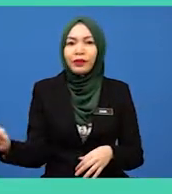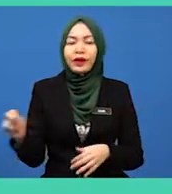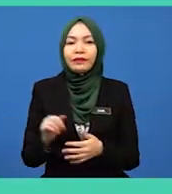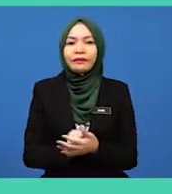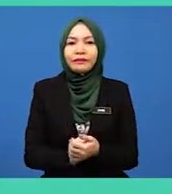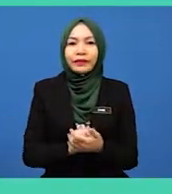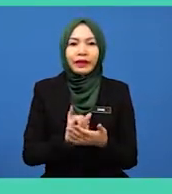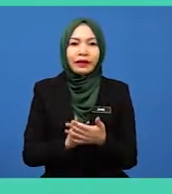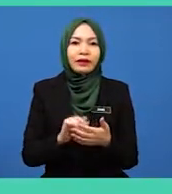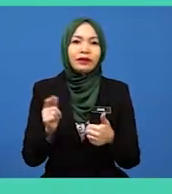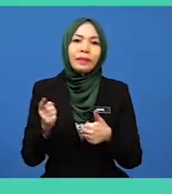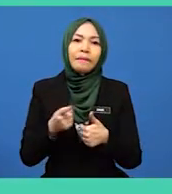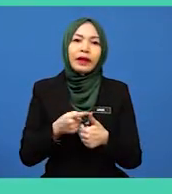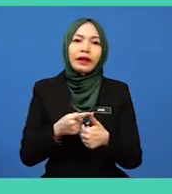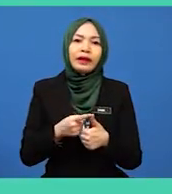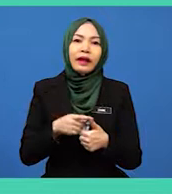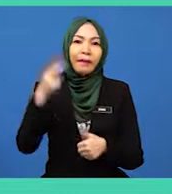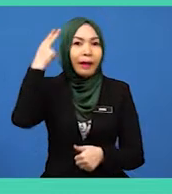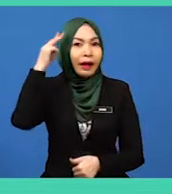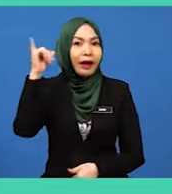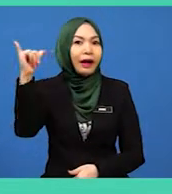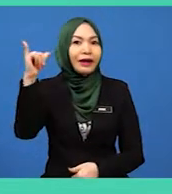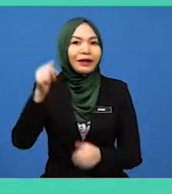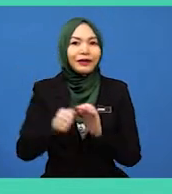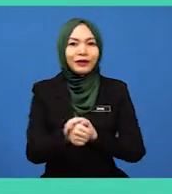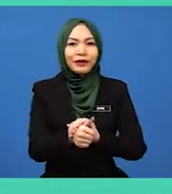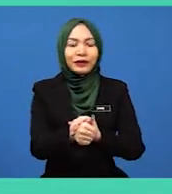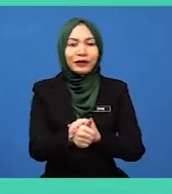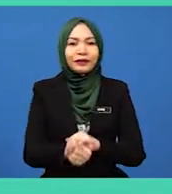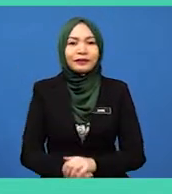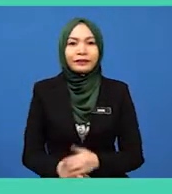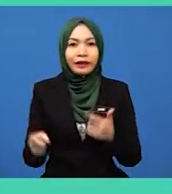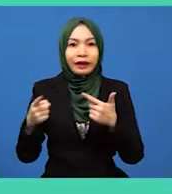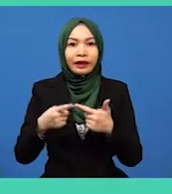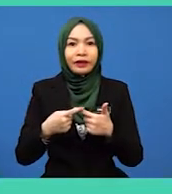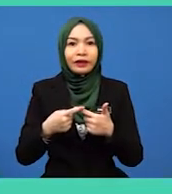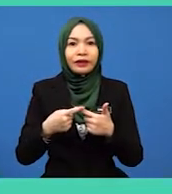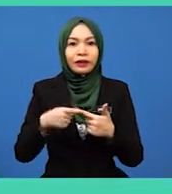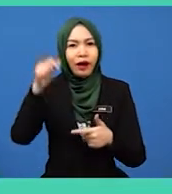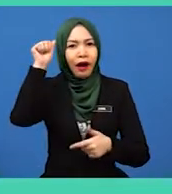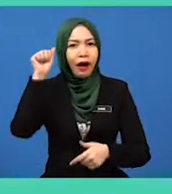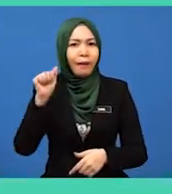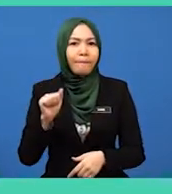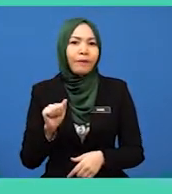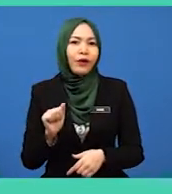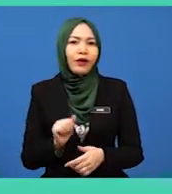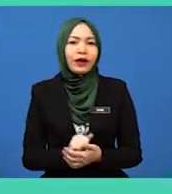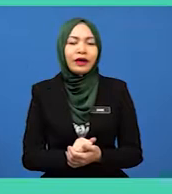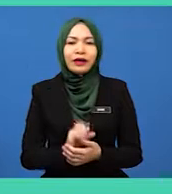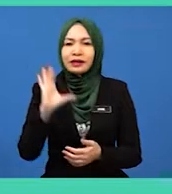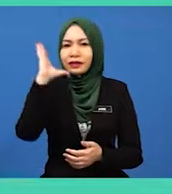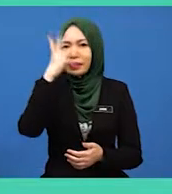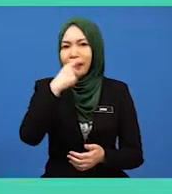pertama, hai kura-kura. Yang kedua, amboi, cantik